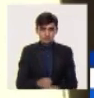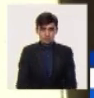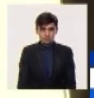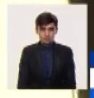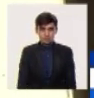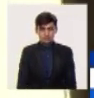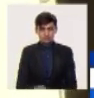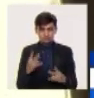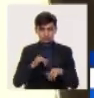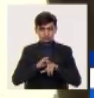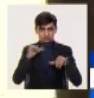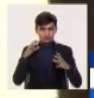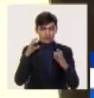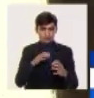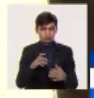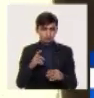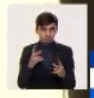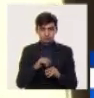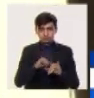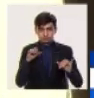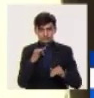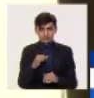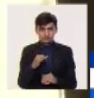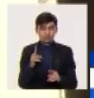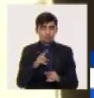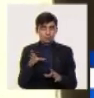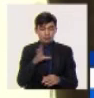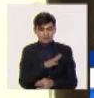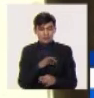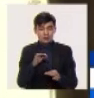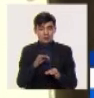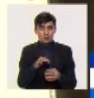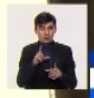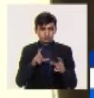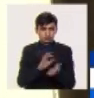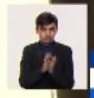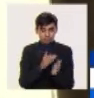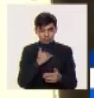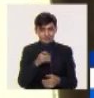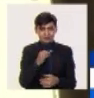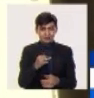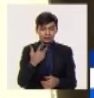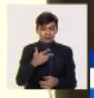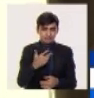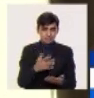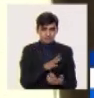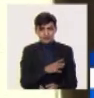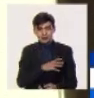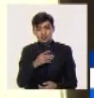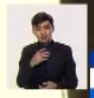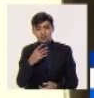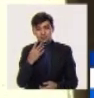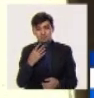делать? Это значит, надо увеличить количество автобусов настолько, чтобы это было. А если они ходят там через 30, иногда даже